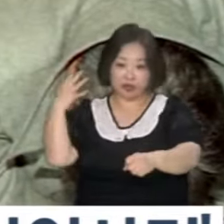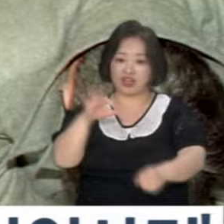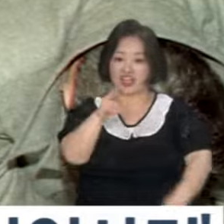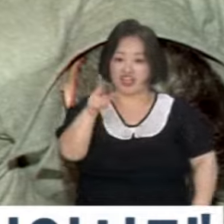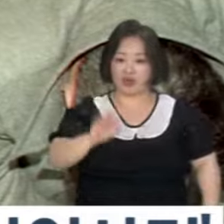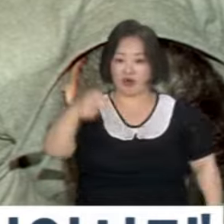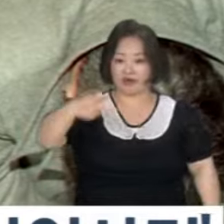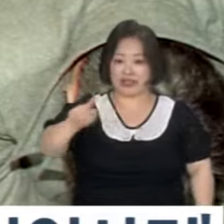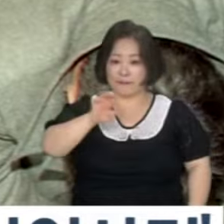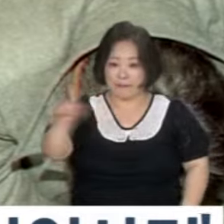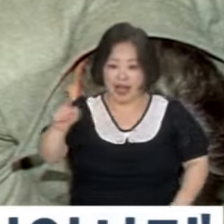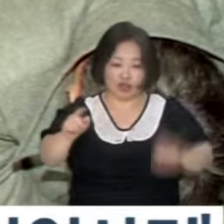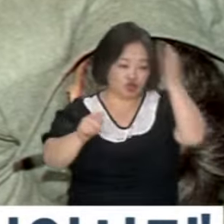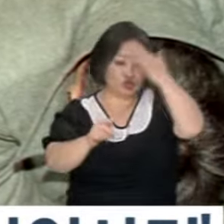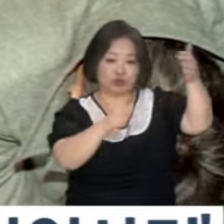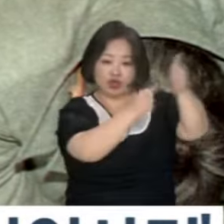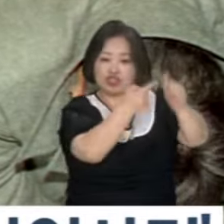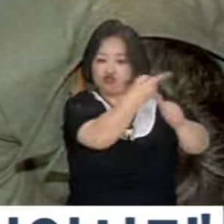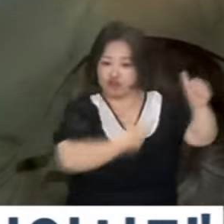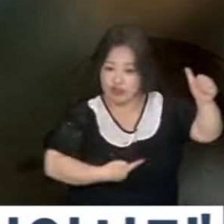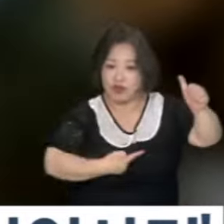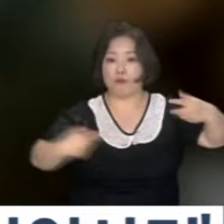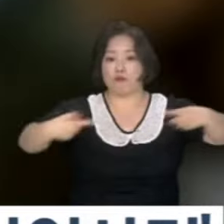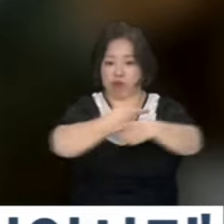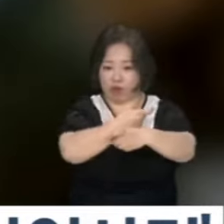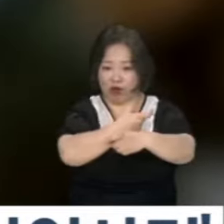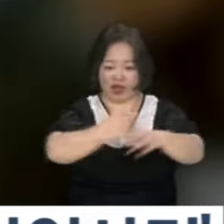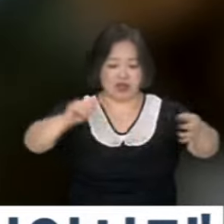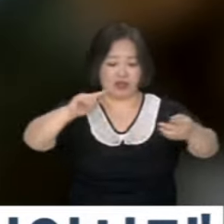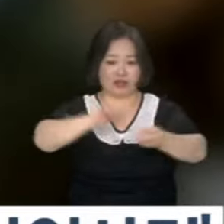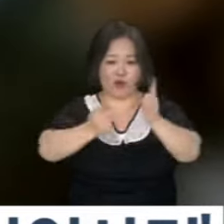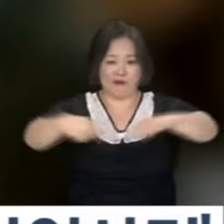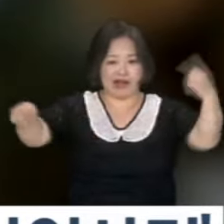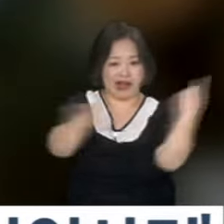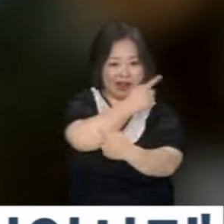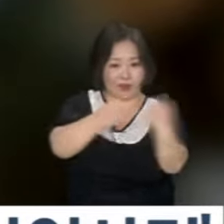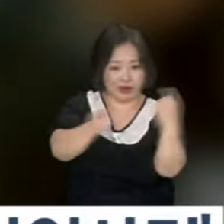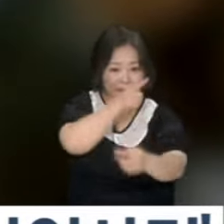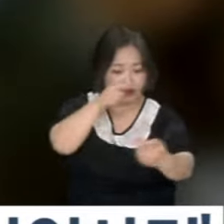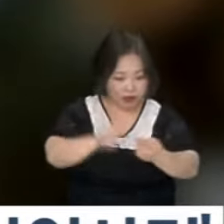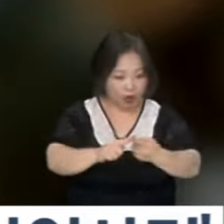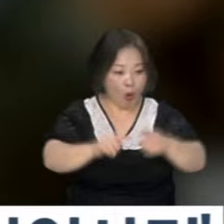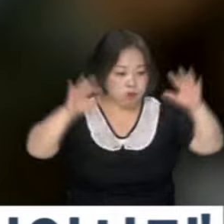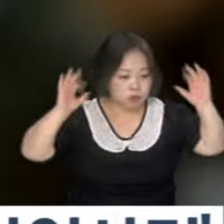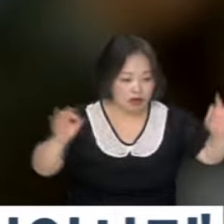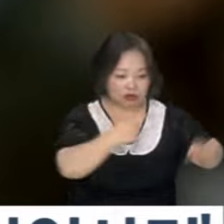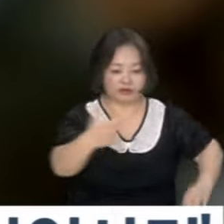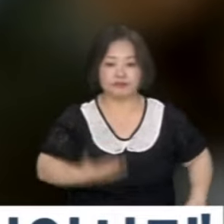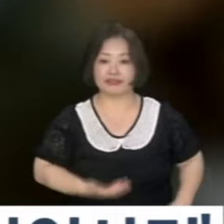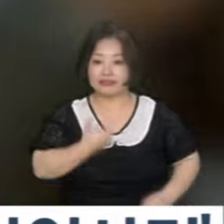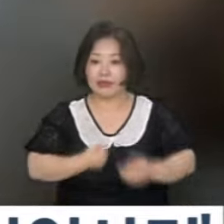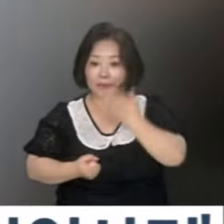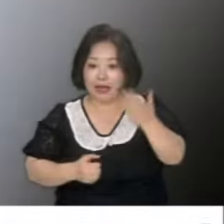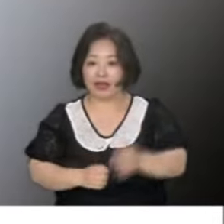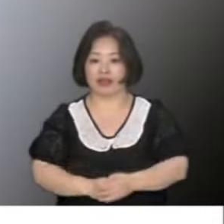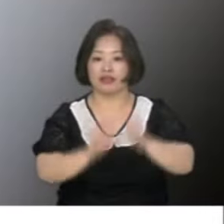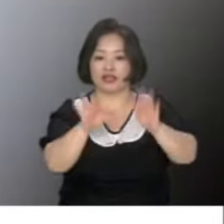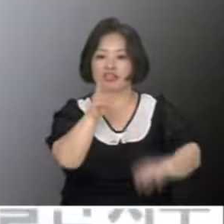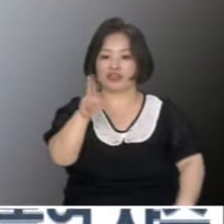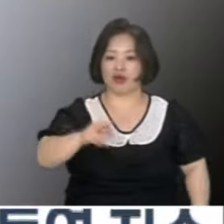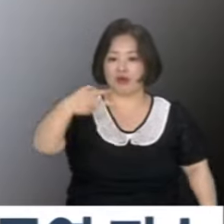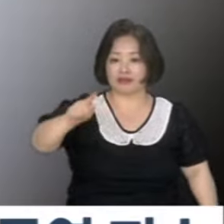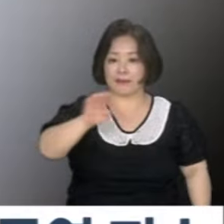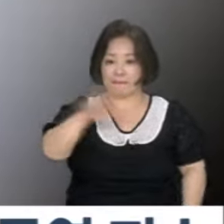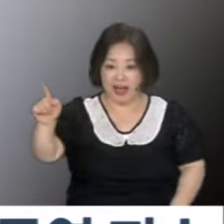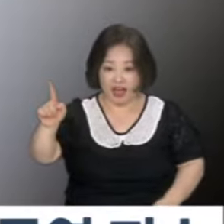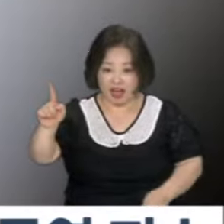두목이 피살된 것에 대한 보복이었는데 조폭 간 칼부림 사건은 당시 큰 충격을 줬습니다. 영산파 조직원 중